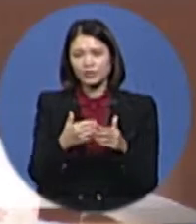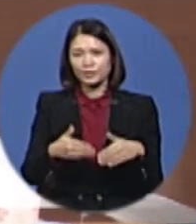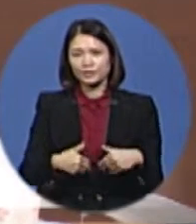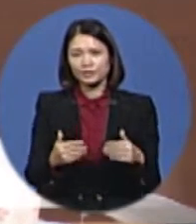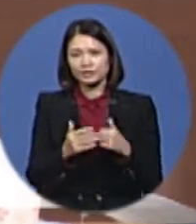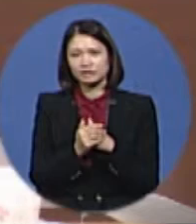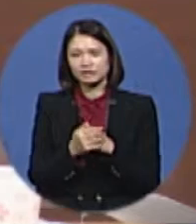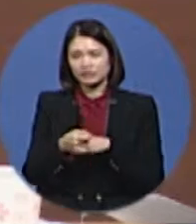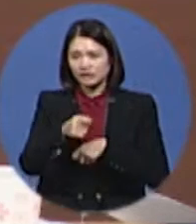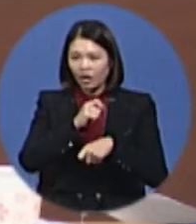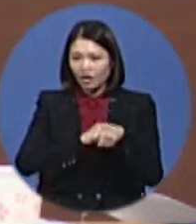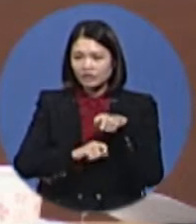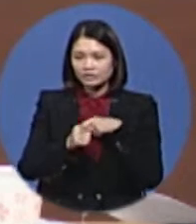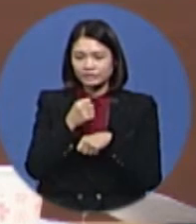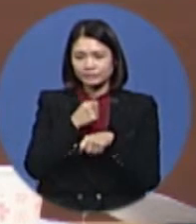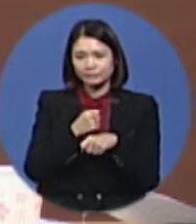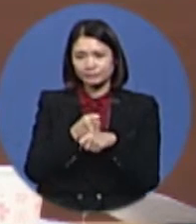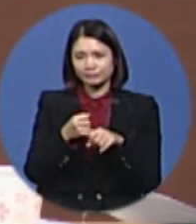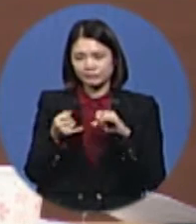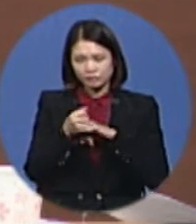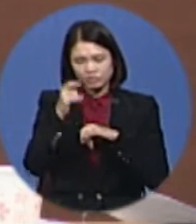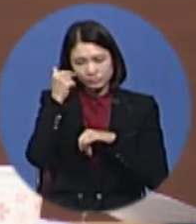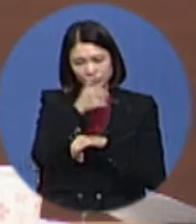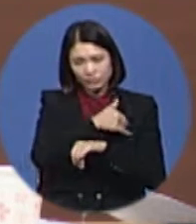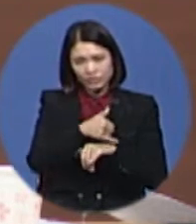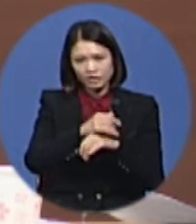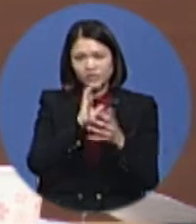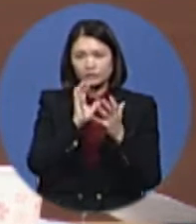적극 반영된 서비스가 계획돼야 한다는 데